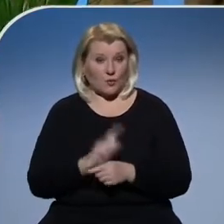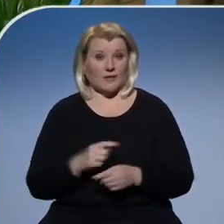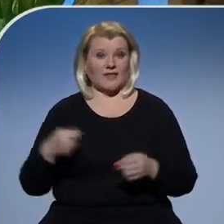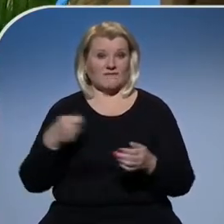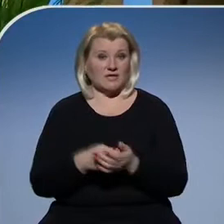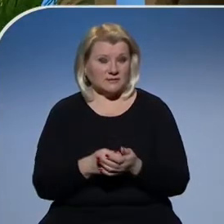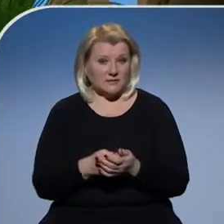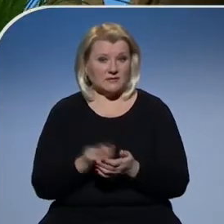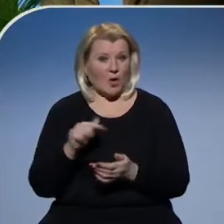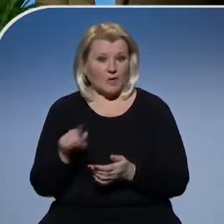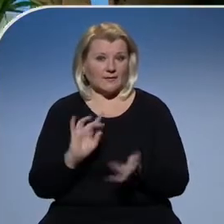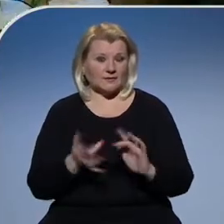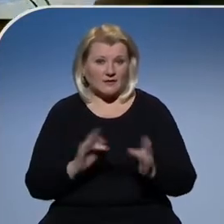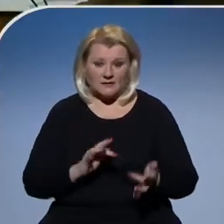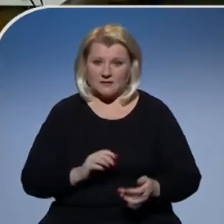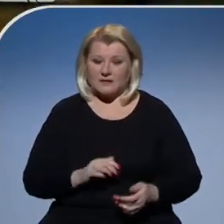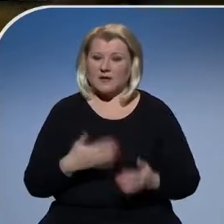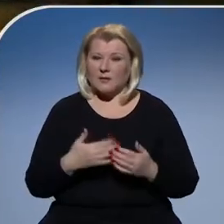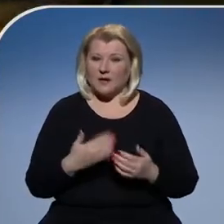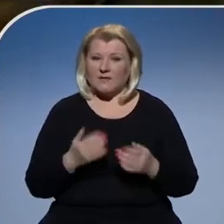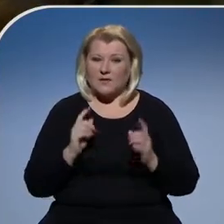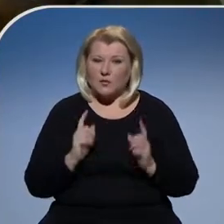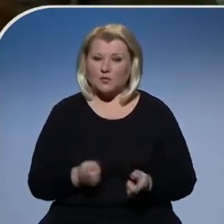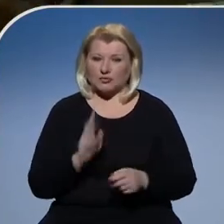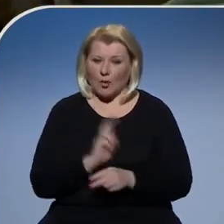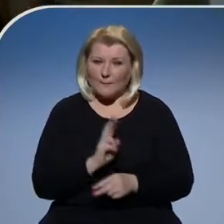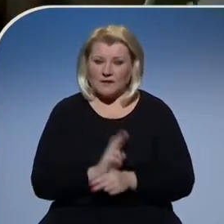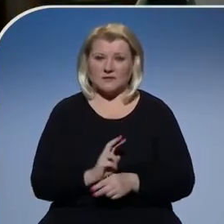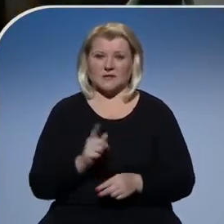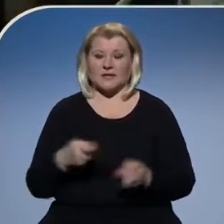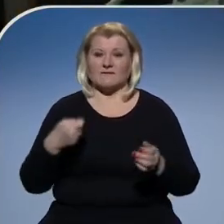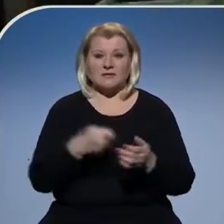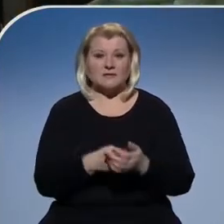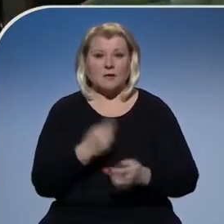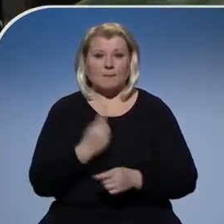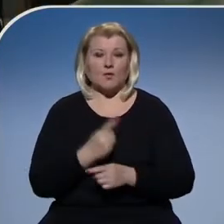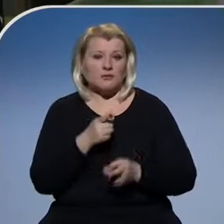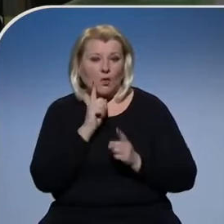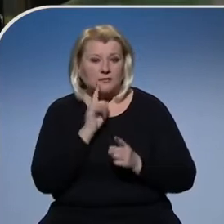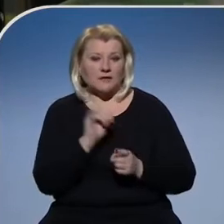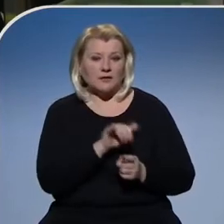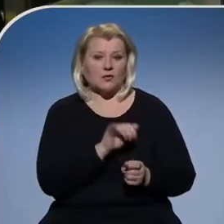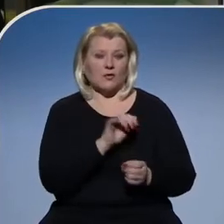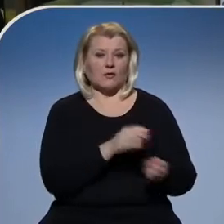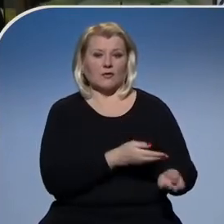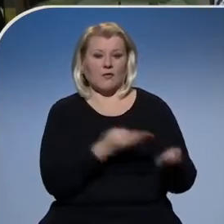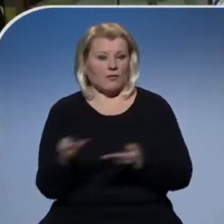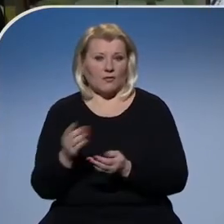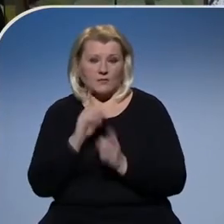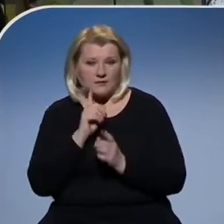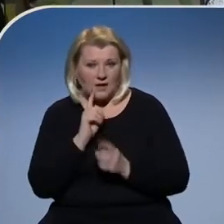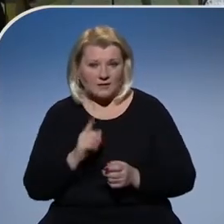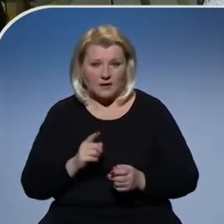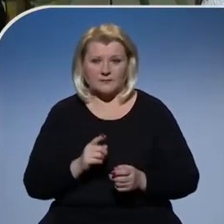přes internet. A tam je potřeba právě počítat s tím, že skutečně ta investice je pouze zprostředkovaná. To znamená, když nám ten